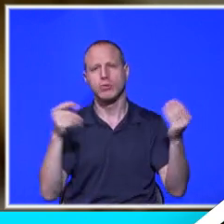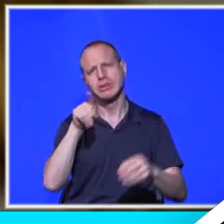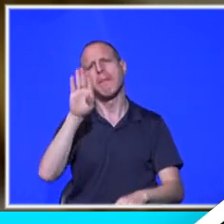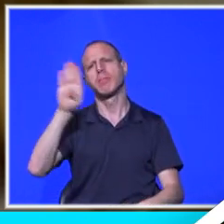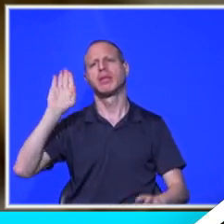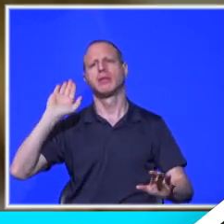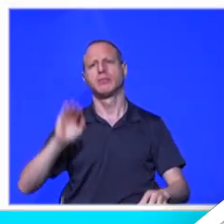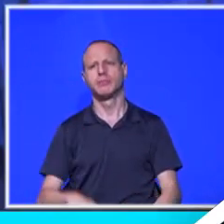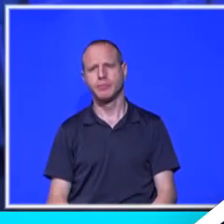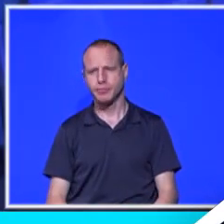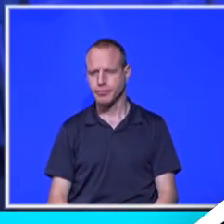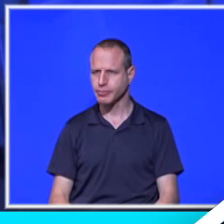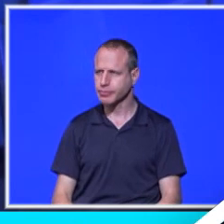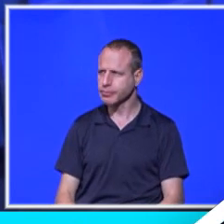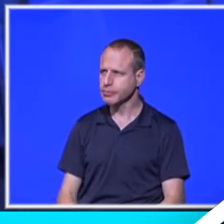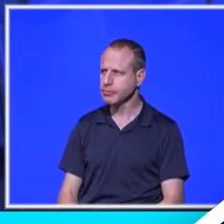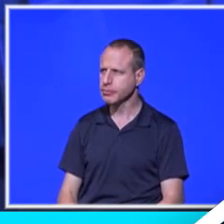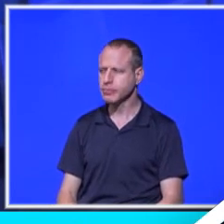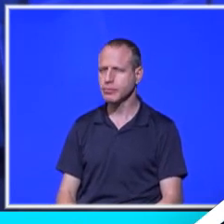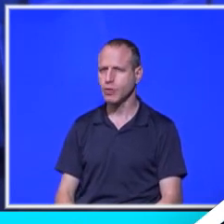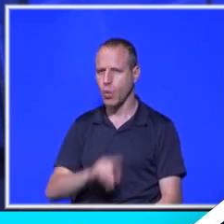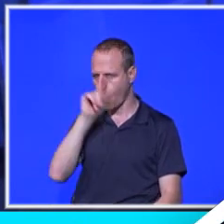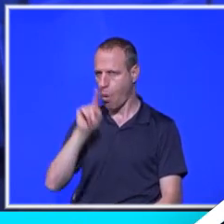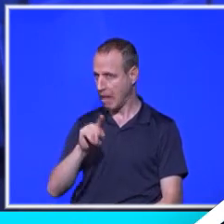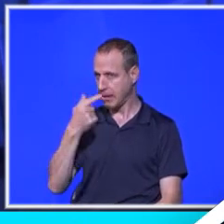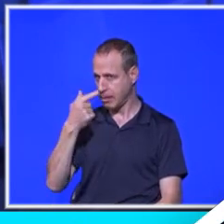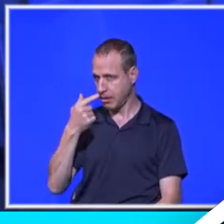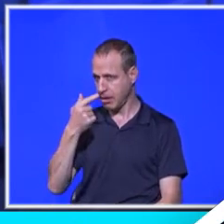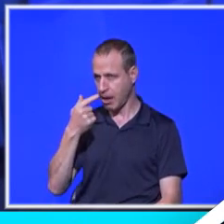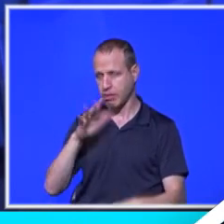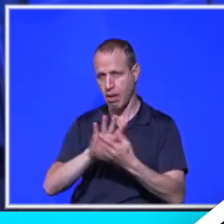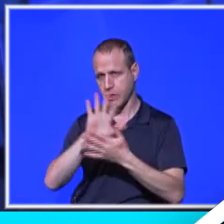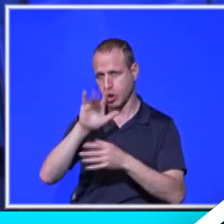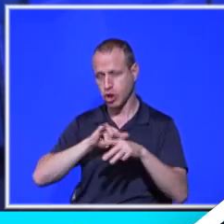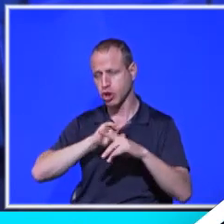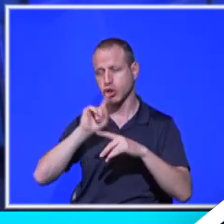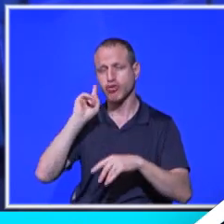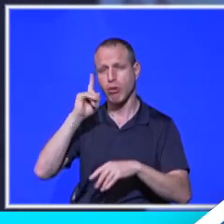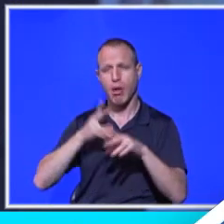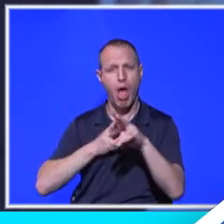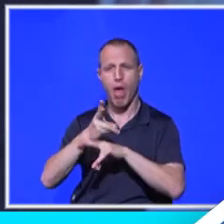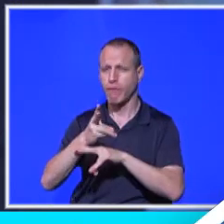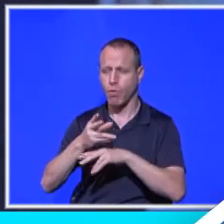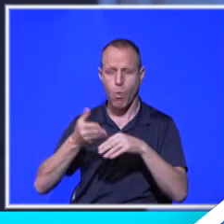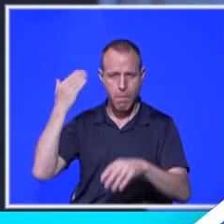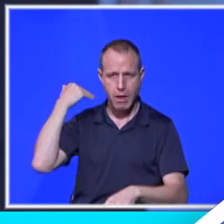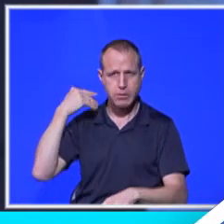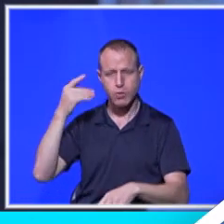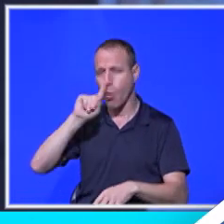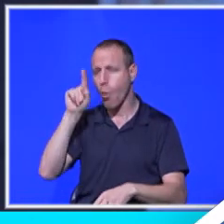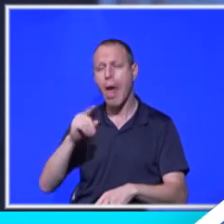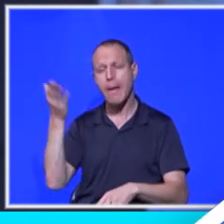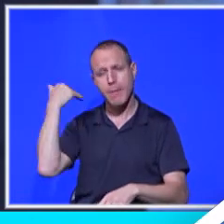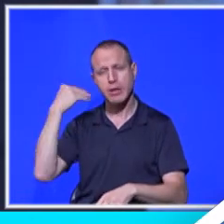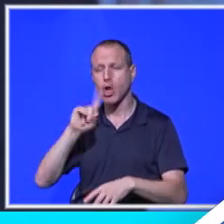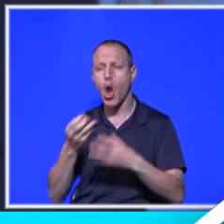נתניהו. אתה יודע, ואולי גלעד, 15 שנה עברו מאז. אולי מאז לא קם